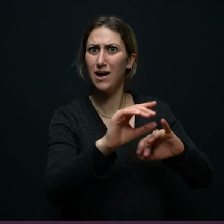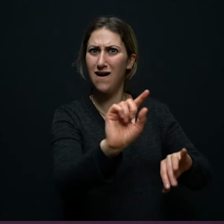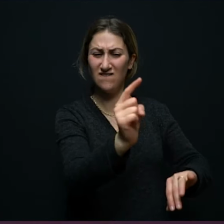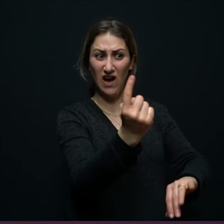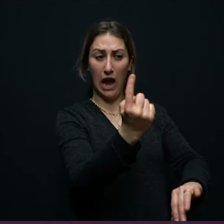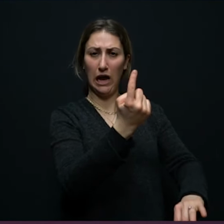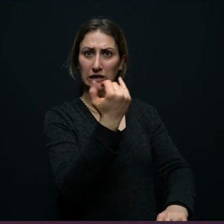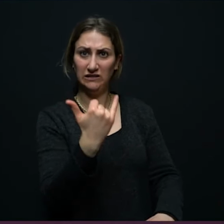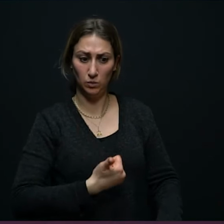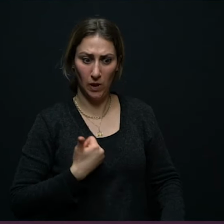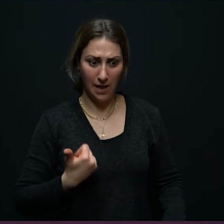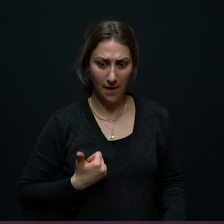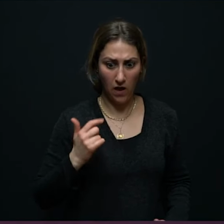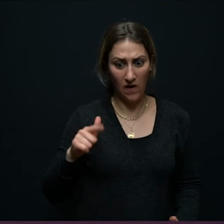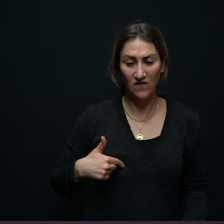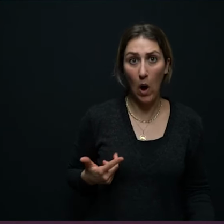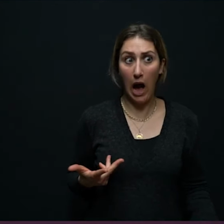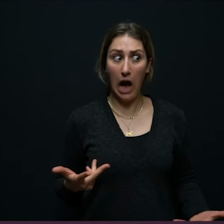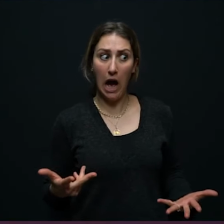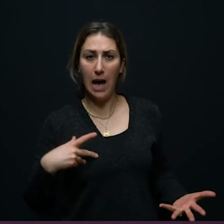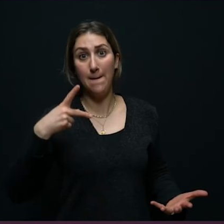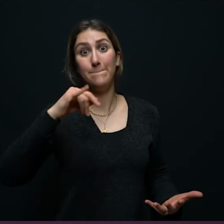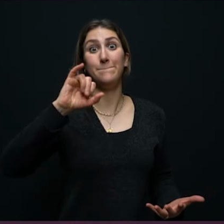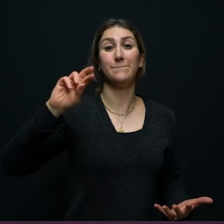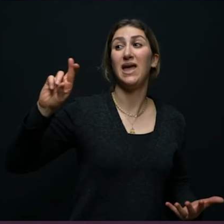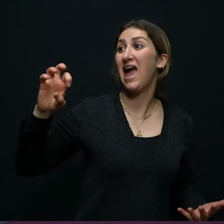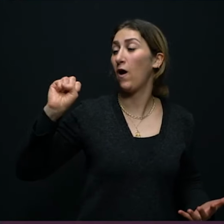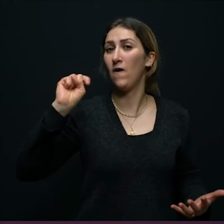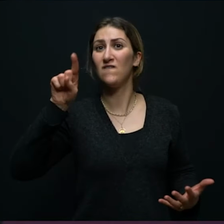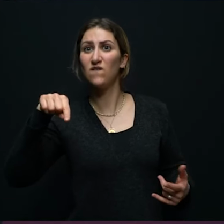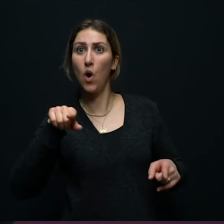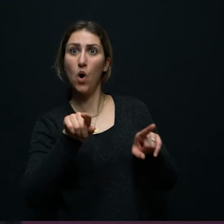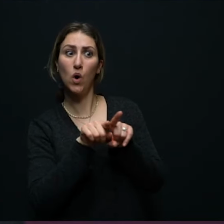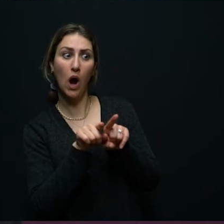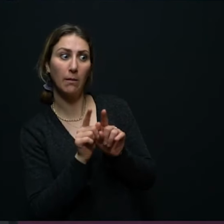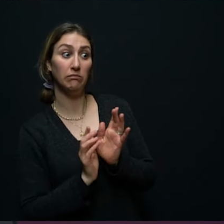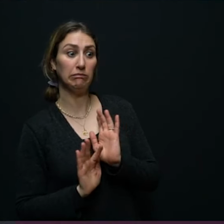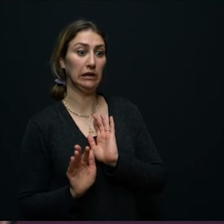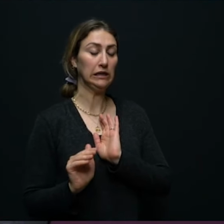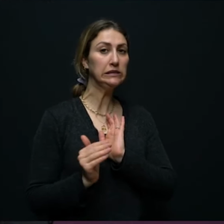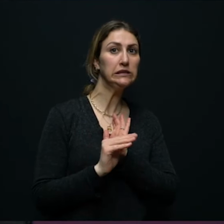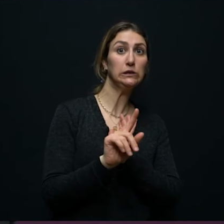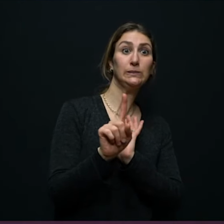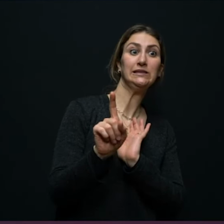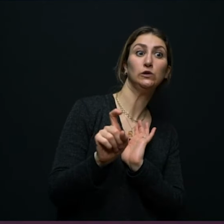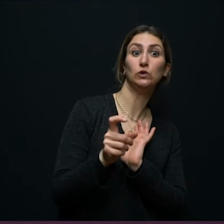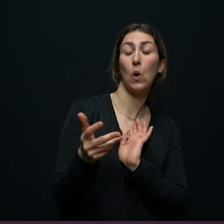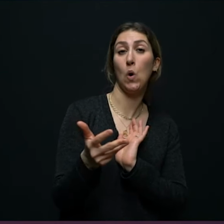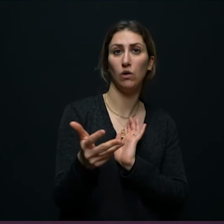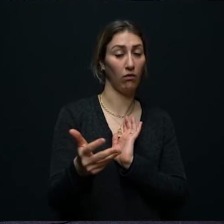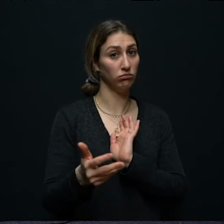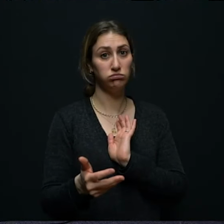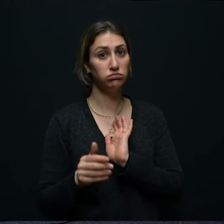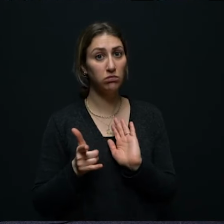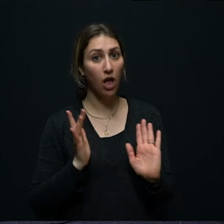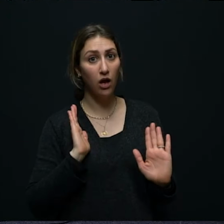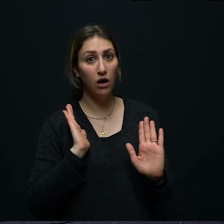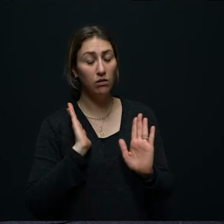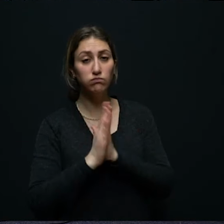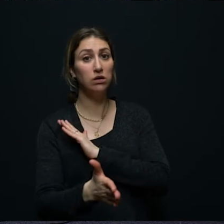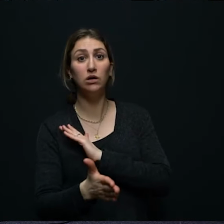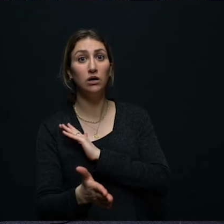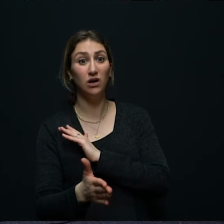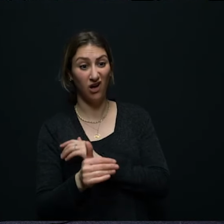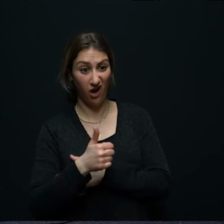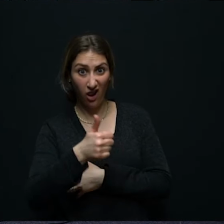ménager un peu j'aurais posé la question différemment mais non et elle tombe